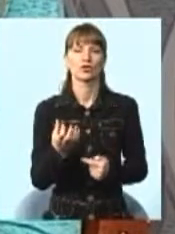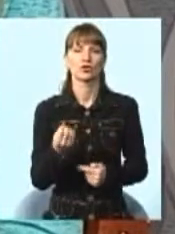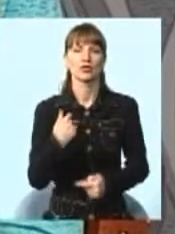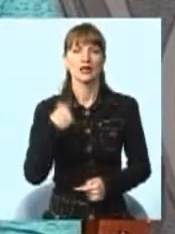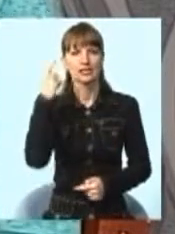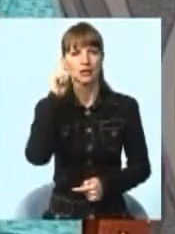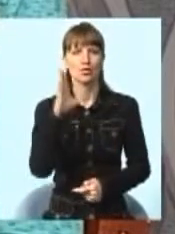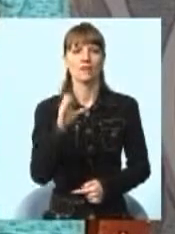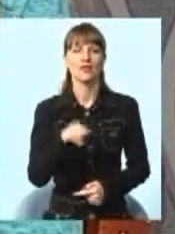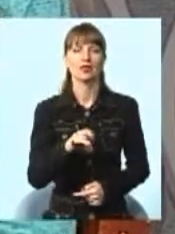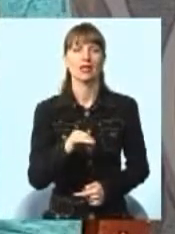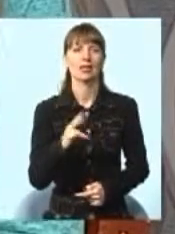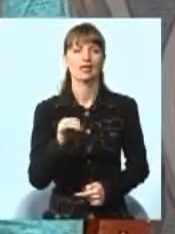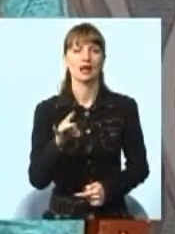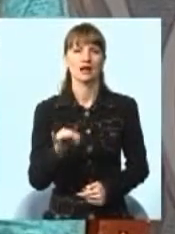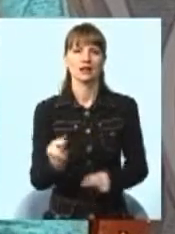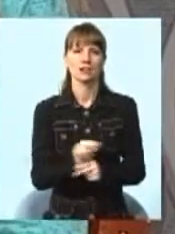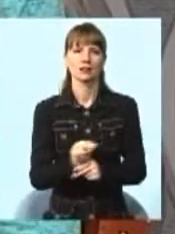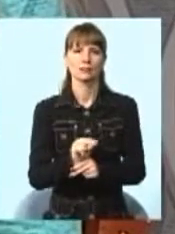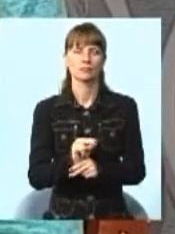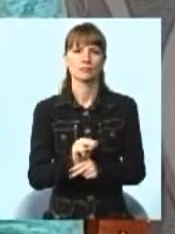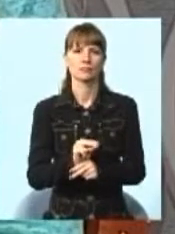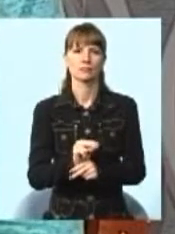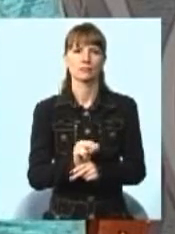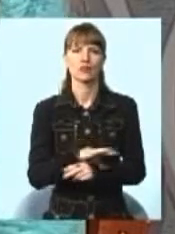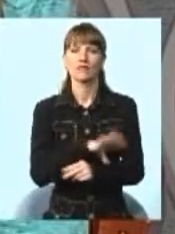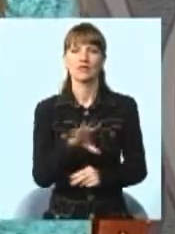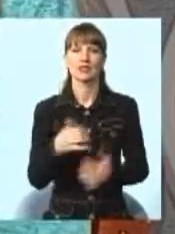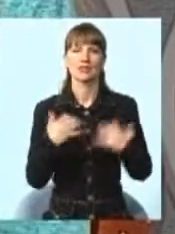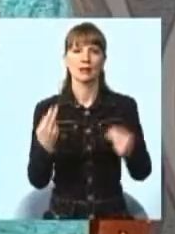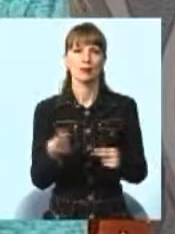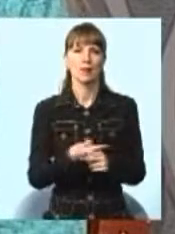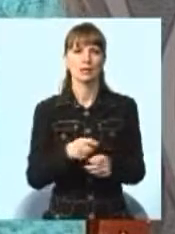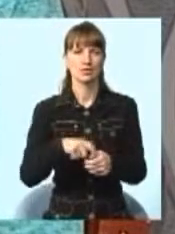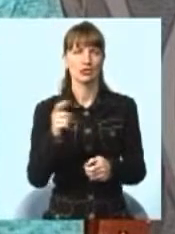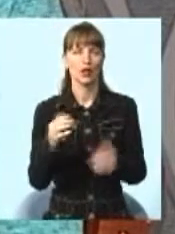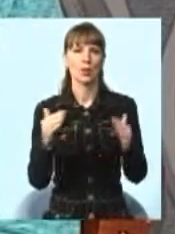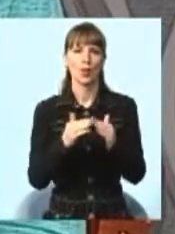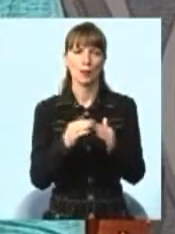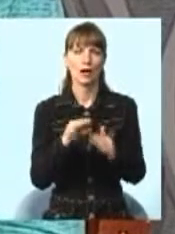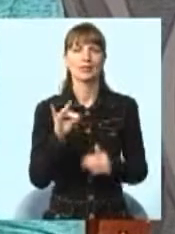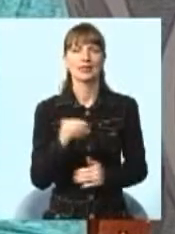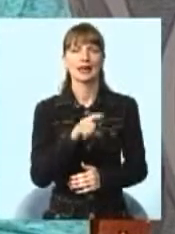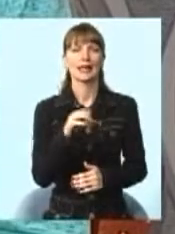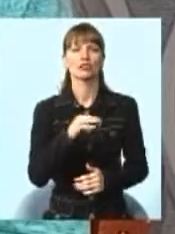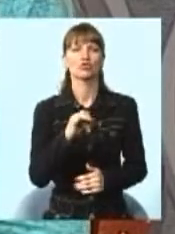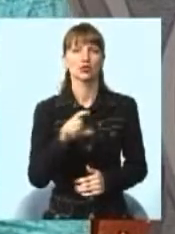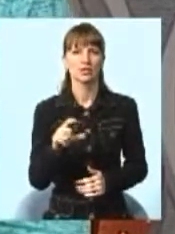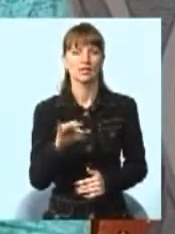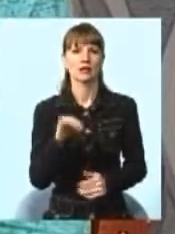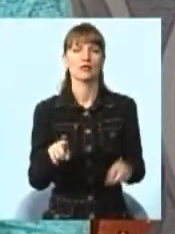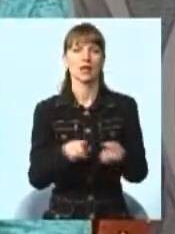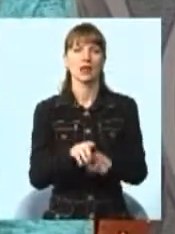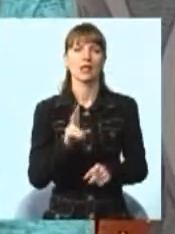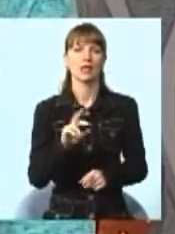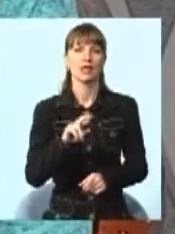що ветеринари, вони лікують, ну, мають лікувати всіх тварин без винятку. Як домашніх, так і хижих. Ну, а здебільшого також, як у